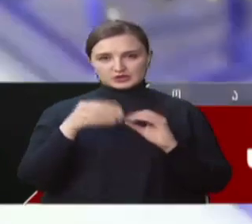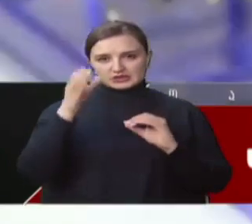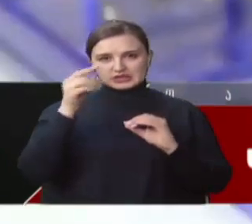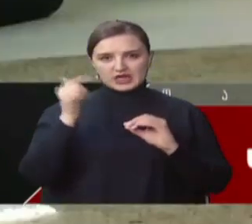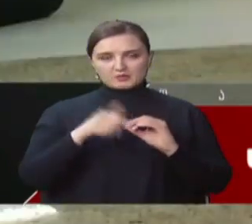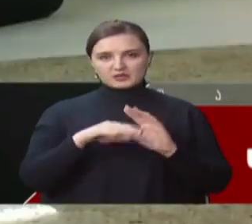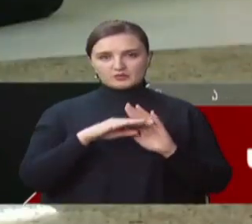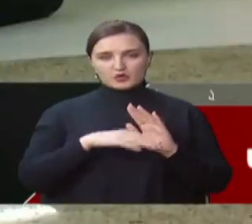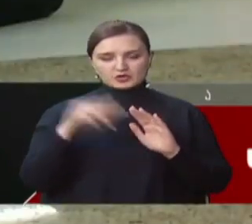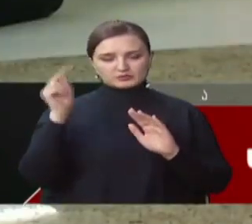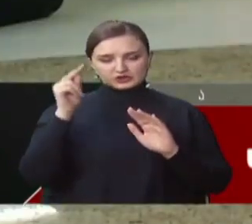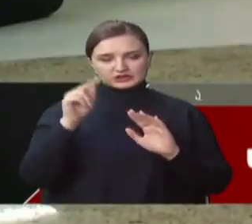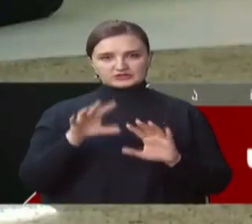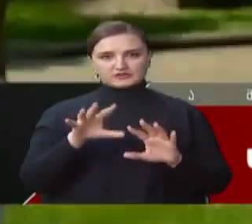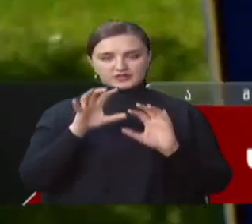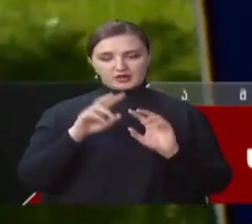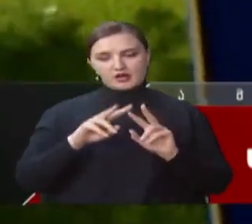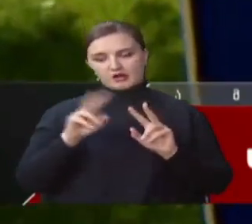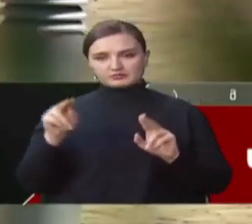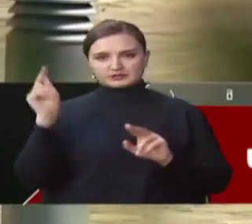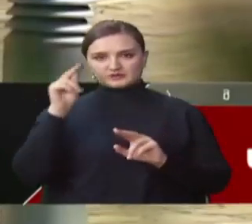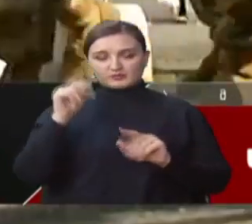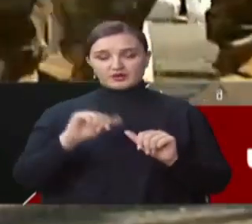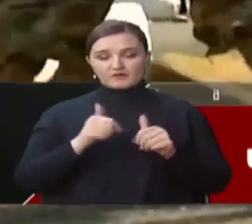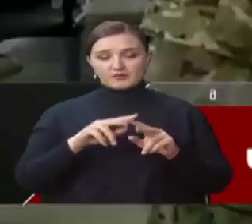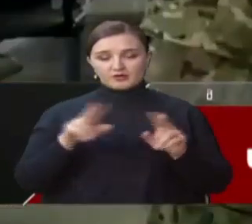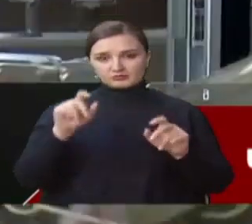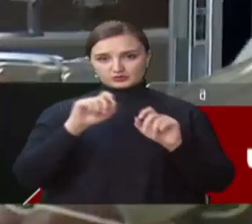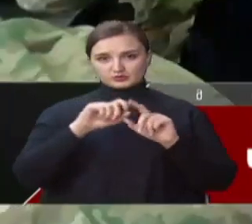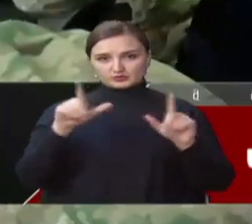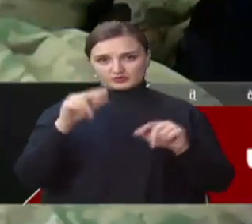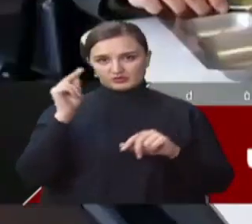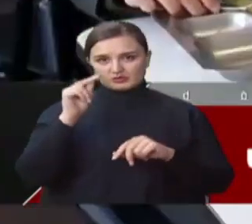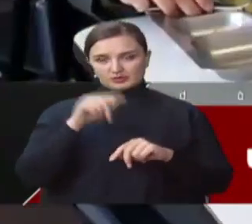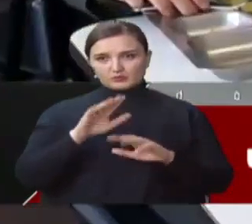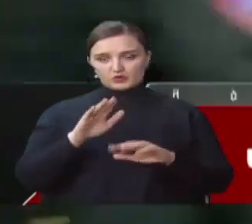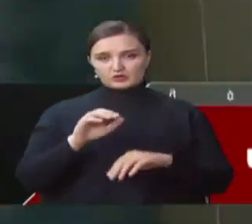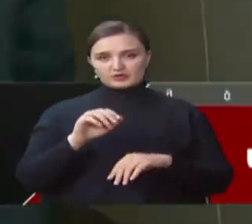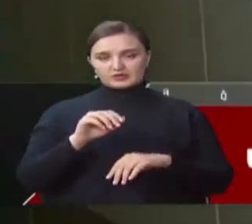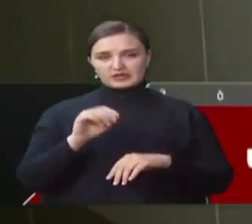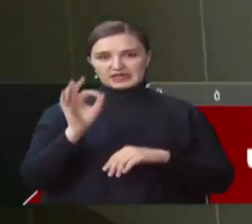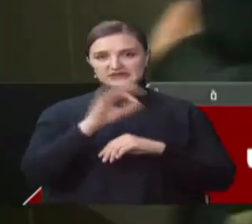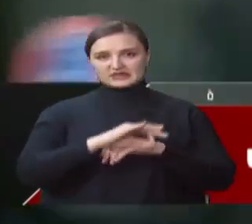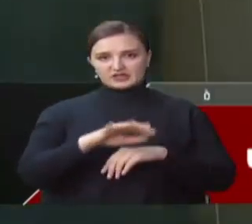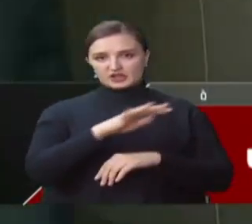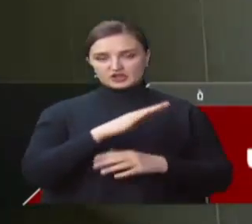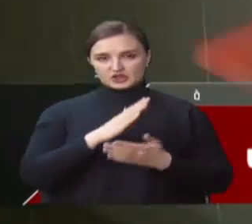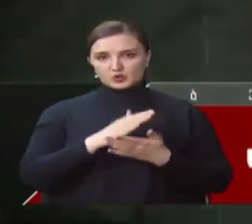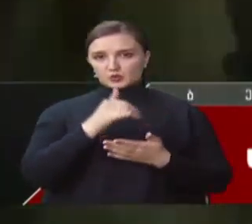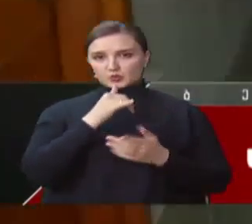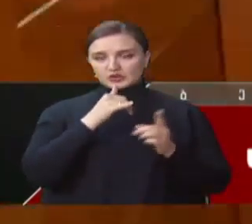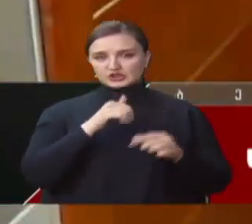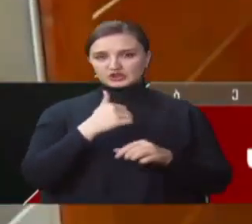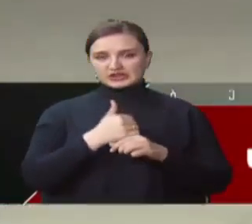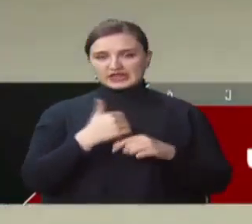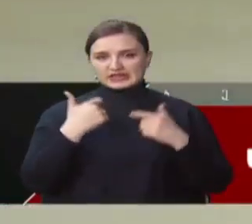საგანმანათლებლო პროგრამის შესწავლის პარალელურად ეუფლებიან. Მსგავსი ლიცეუმი დღემდე მხოლოდ დასავლეთ საქართველოში არსებობს. 2010 წელს ქუთაისში